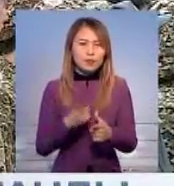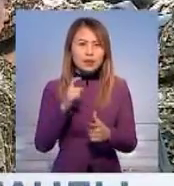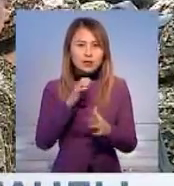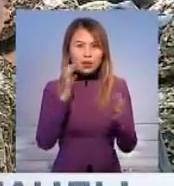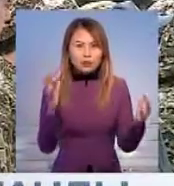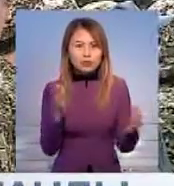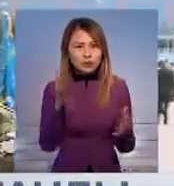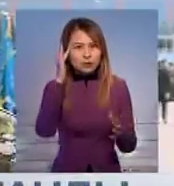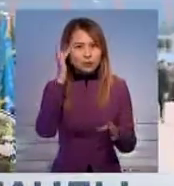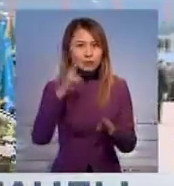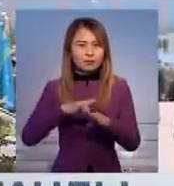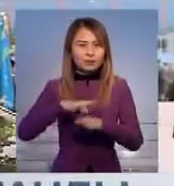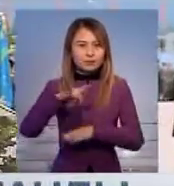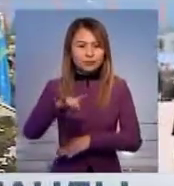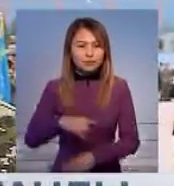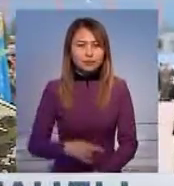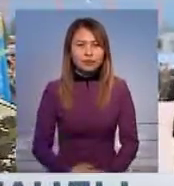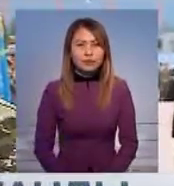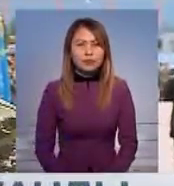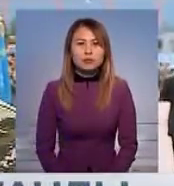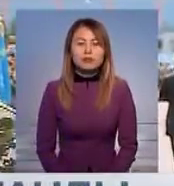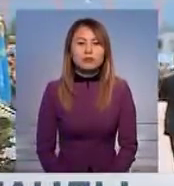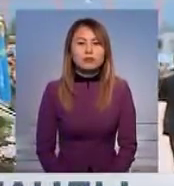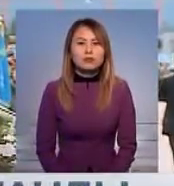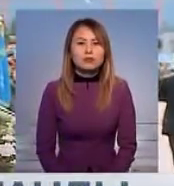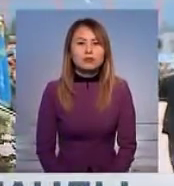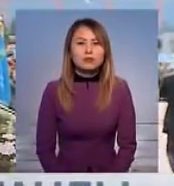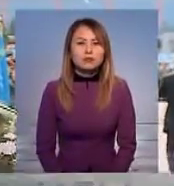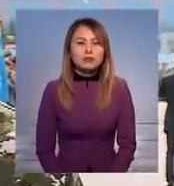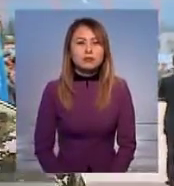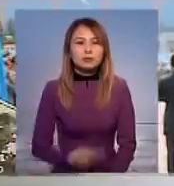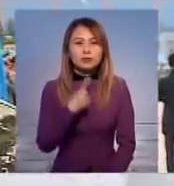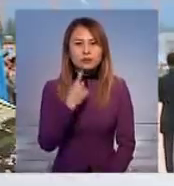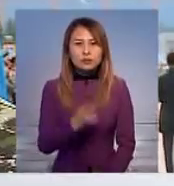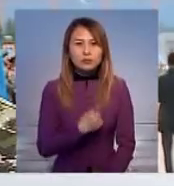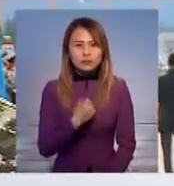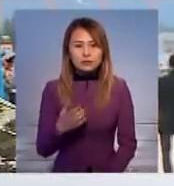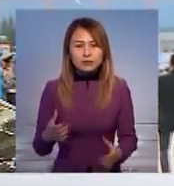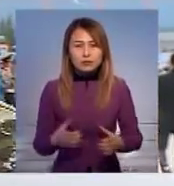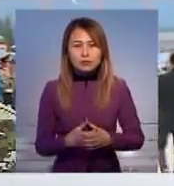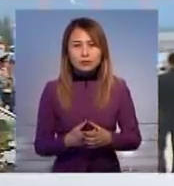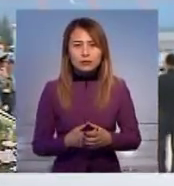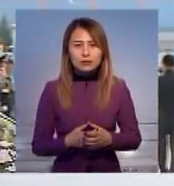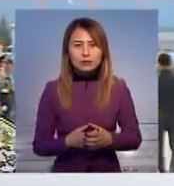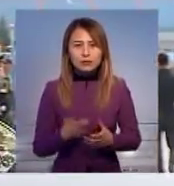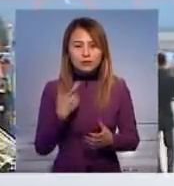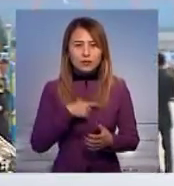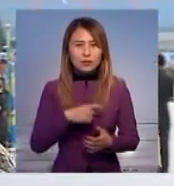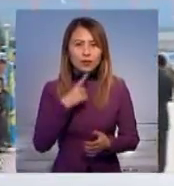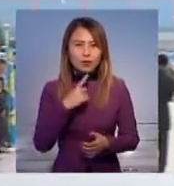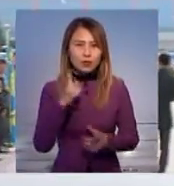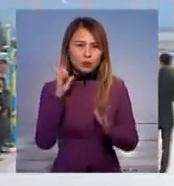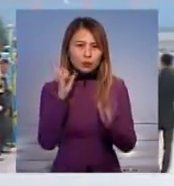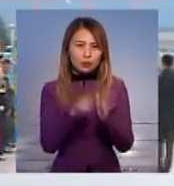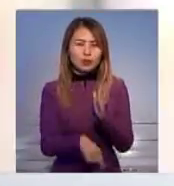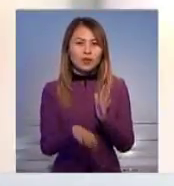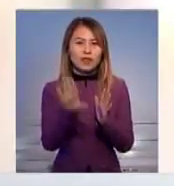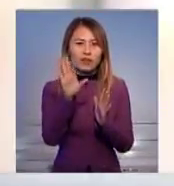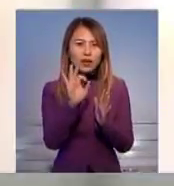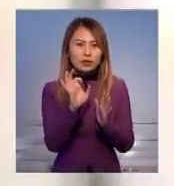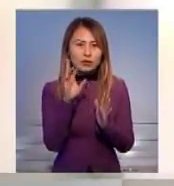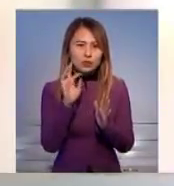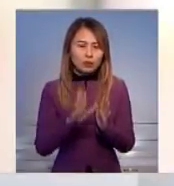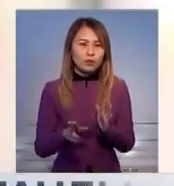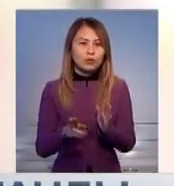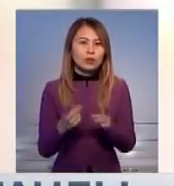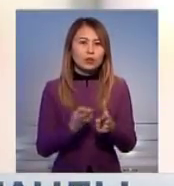әуеден қорғамақ. Қазақстанның әр азаматының борышы ел қорғау болғандықтан, мен өз борышымды өтеп келуге Шығыс Қазақстан облысы